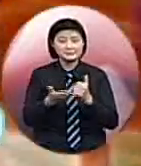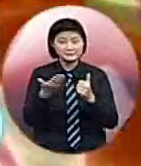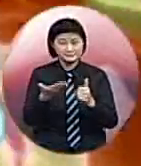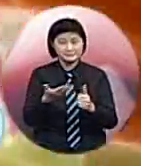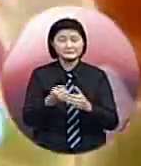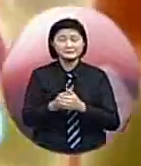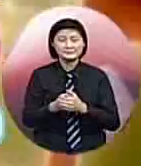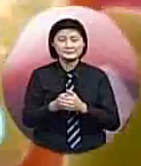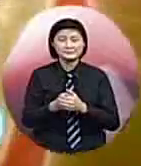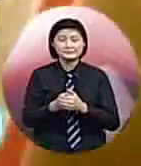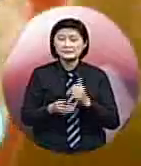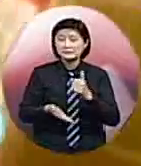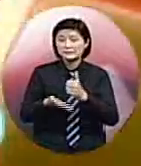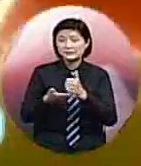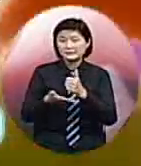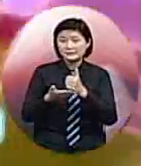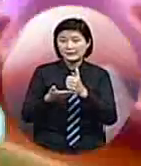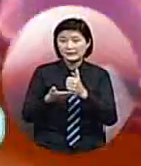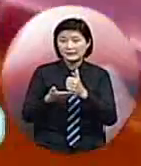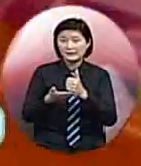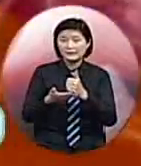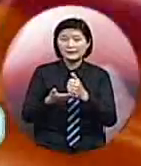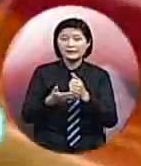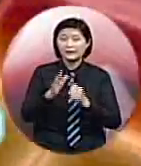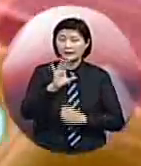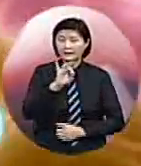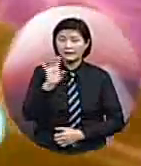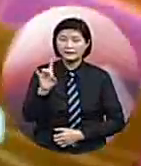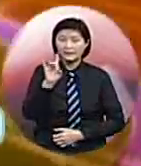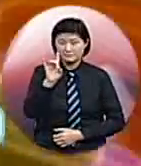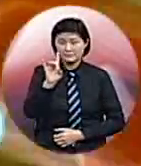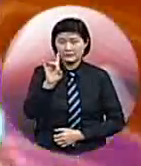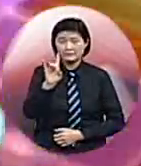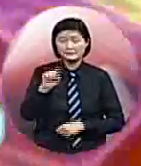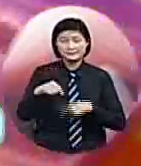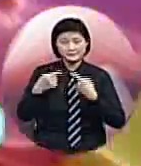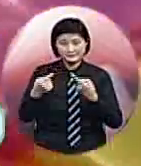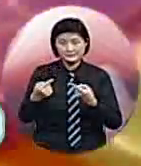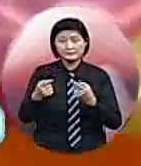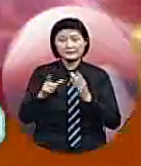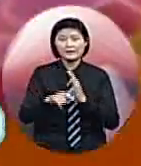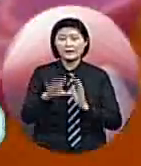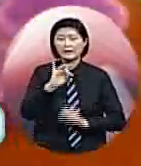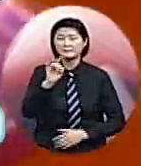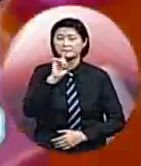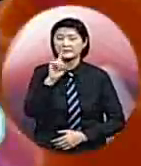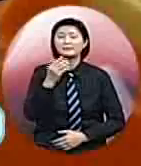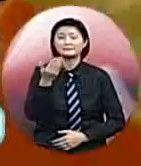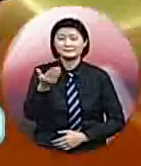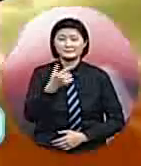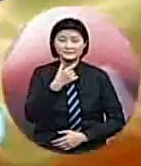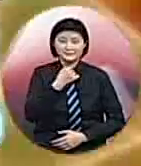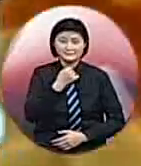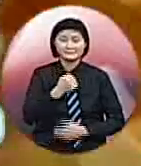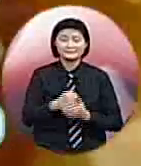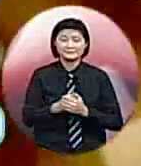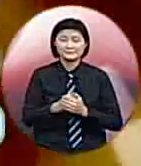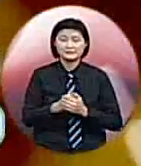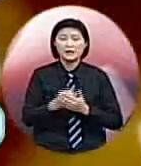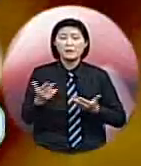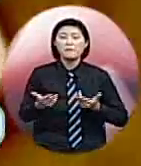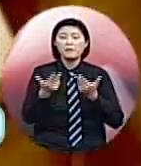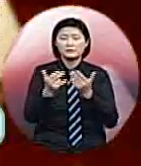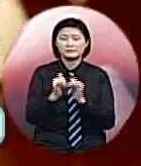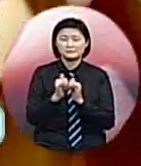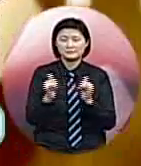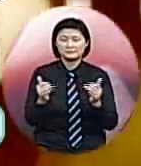뭐 예. 어, 한 번씩 이 방송에 출연하면 제가 한 번씩 종종 이야기합니다만 네. 우리 저 뭐 봉사하시는